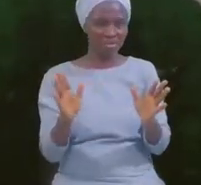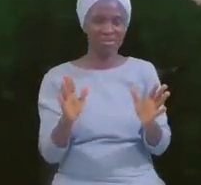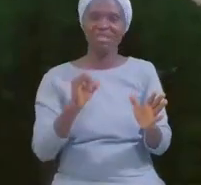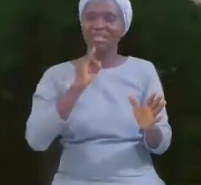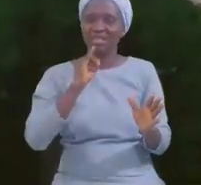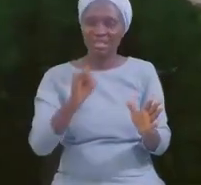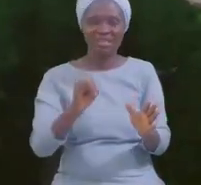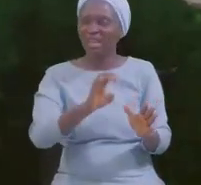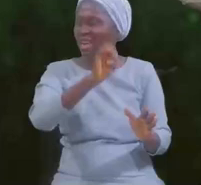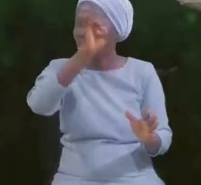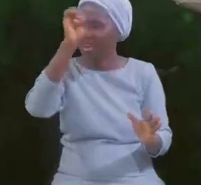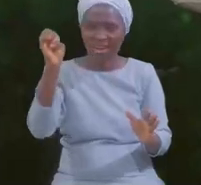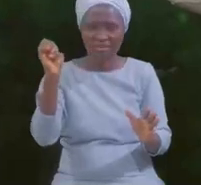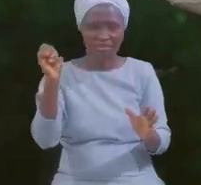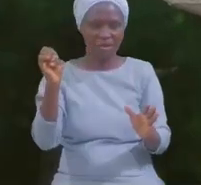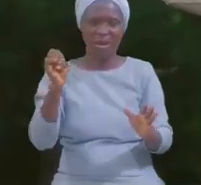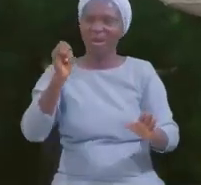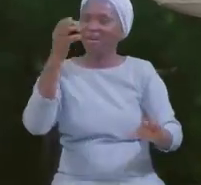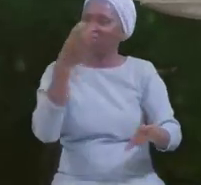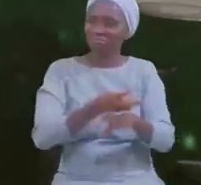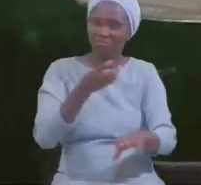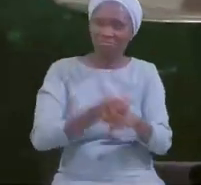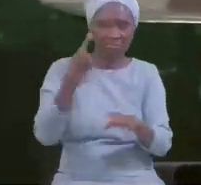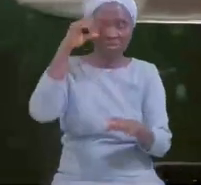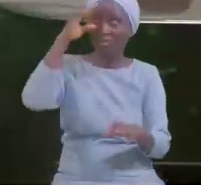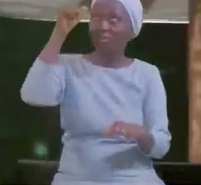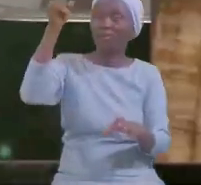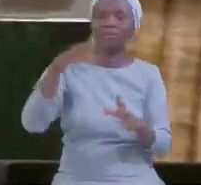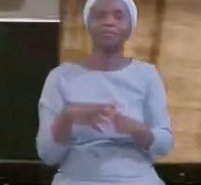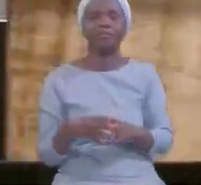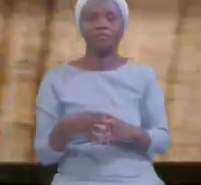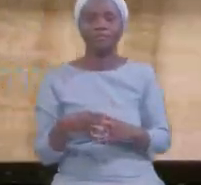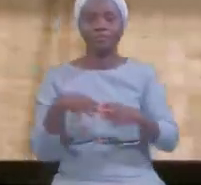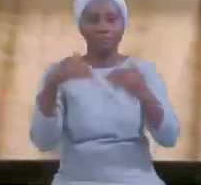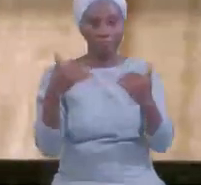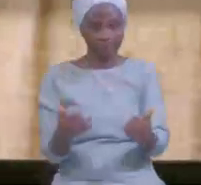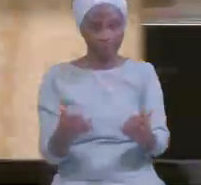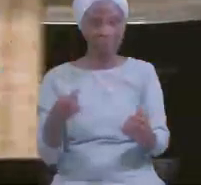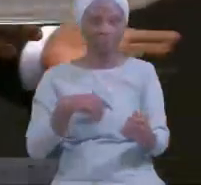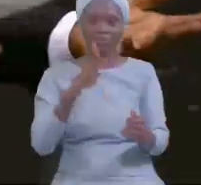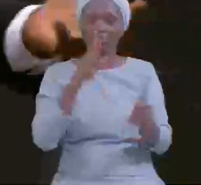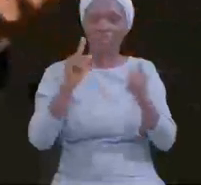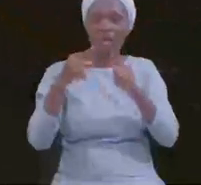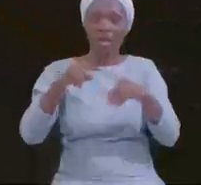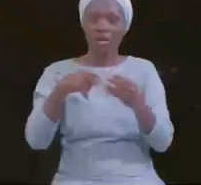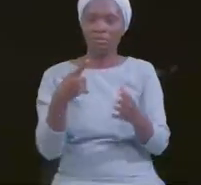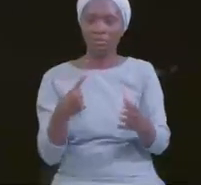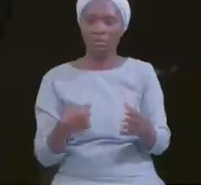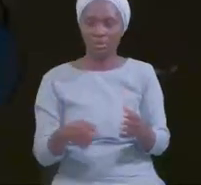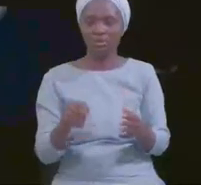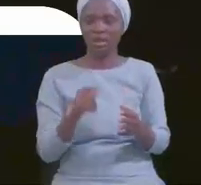n'est trop difficile, trop dur pour le Seigneur. Nous parlons des actes et l'assurance de la